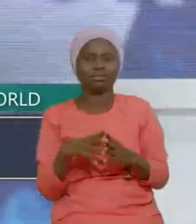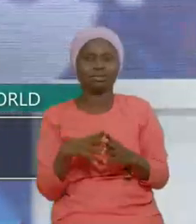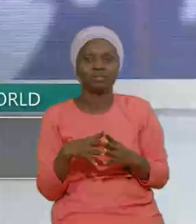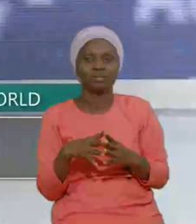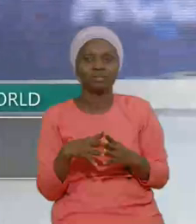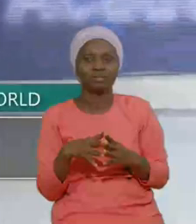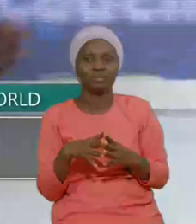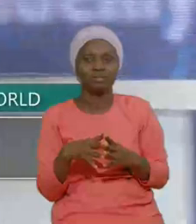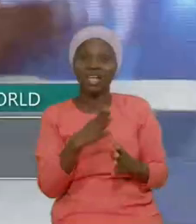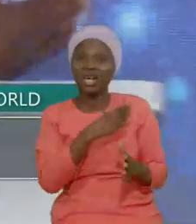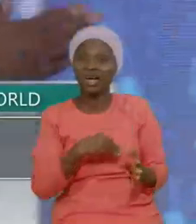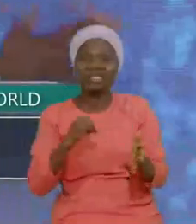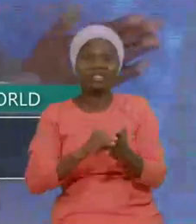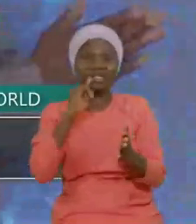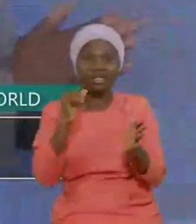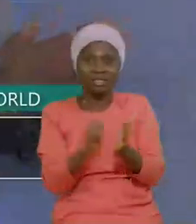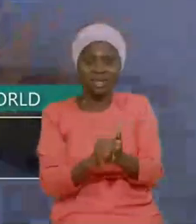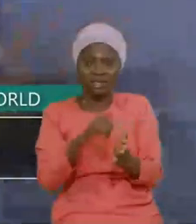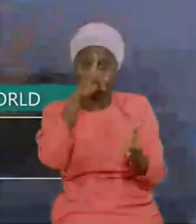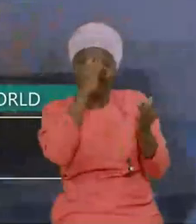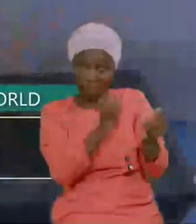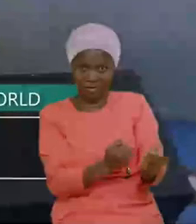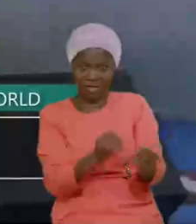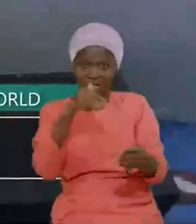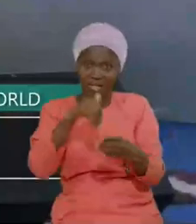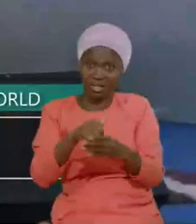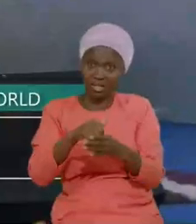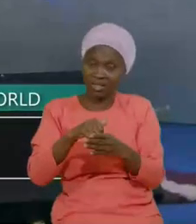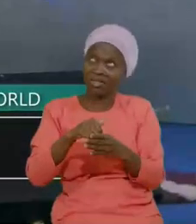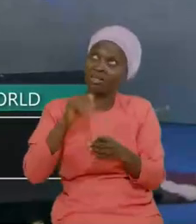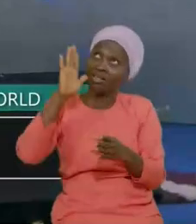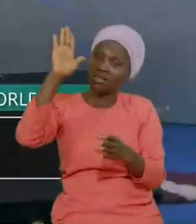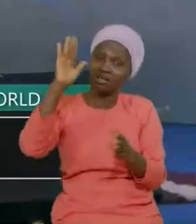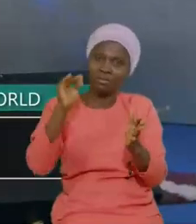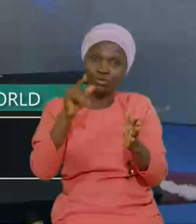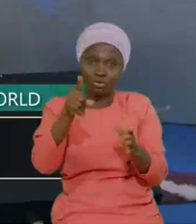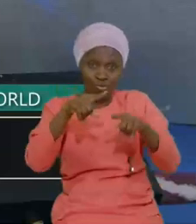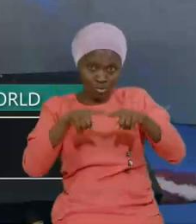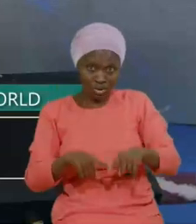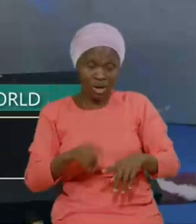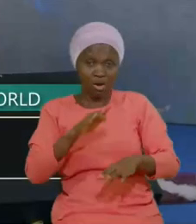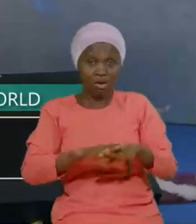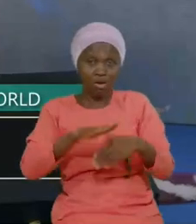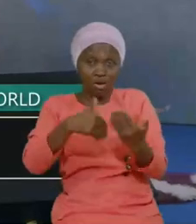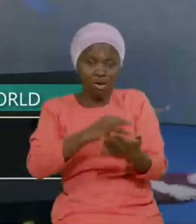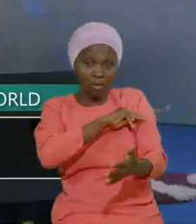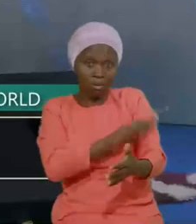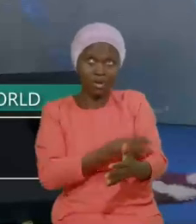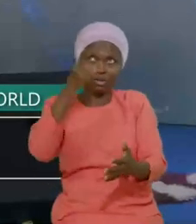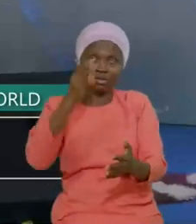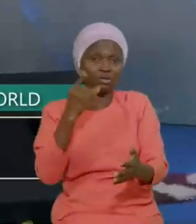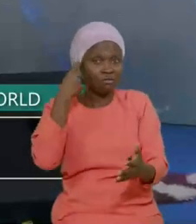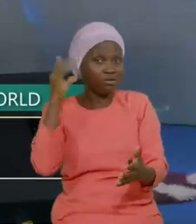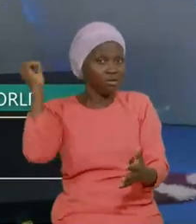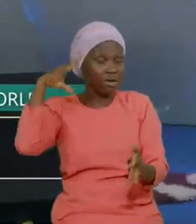Ne regarde pas dans le monde des ténèbres, Dieu est lumière. You rely on the Almighty for grace. That's how